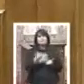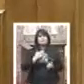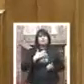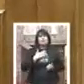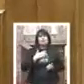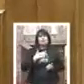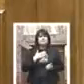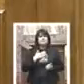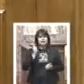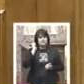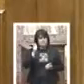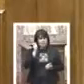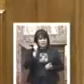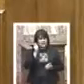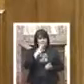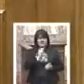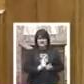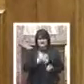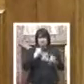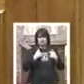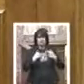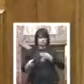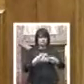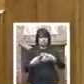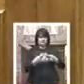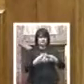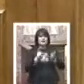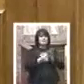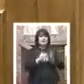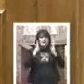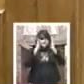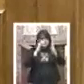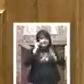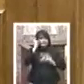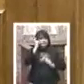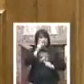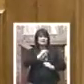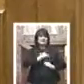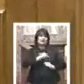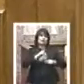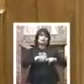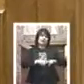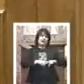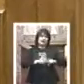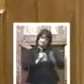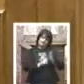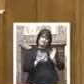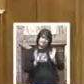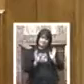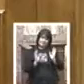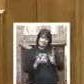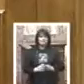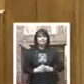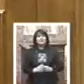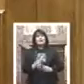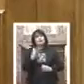μας πολιτικό και κομματικό εγωισμό, και να σκεφτούμε με μοναδικό γνώμονα το συμφέρον της πατρίδας. Αυτός είναι